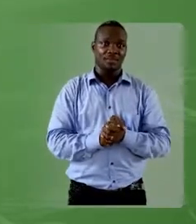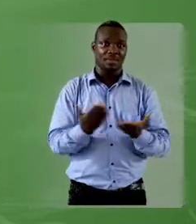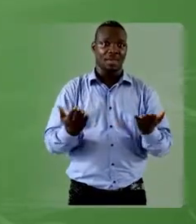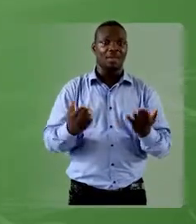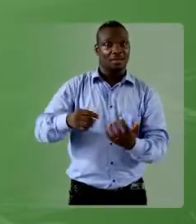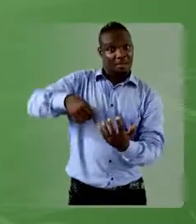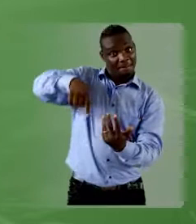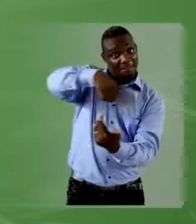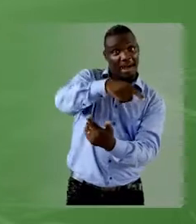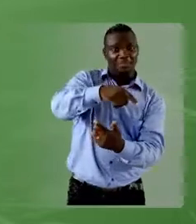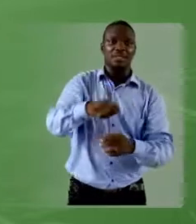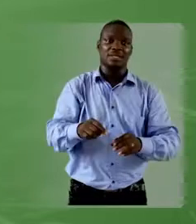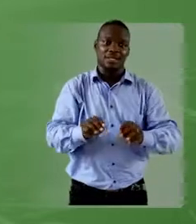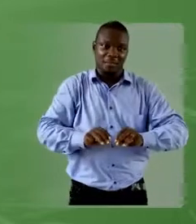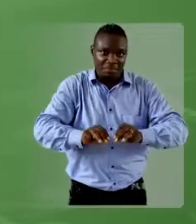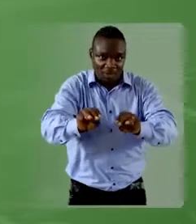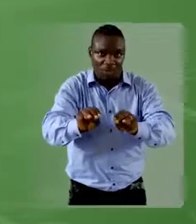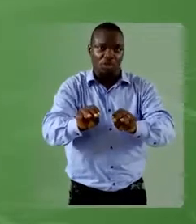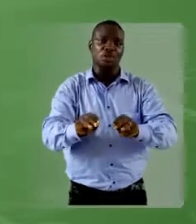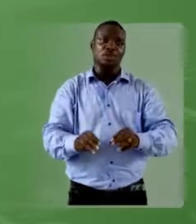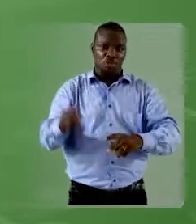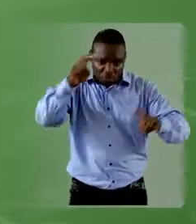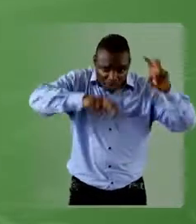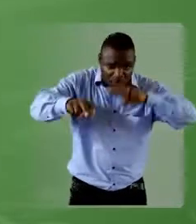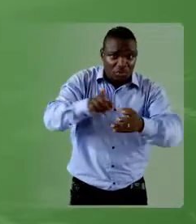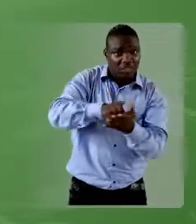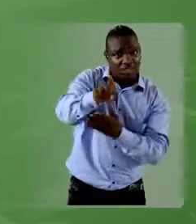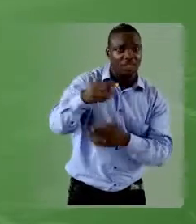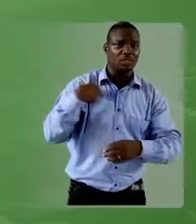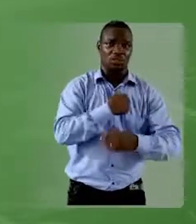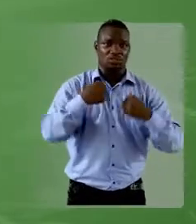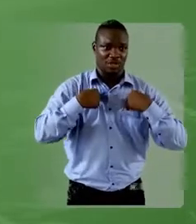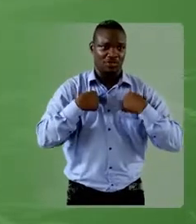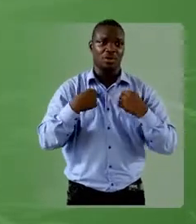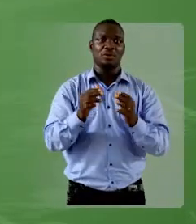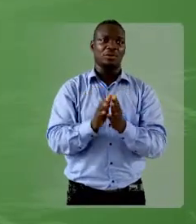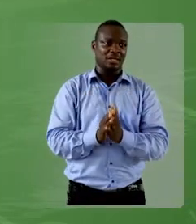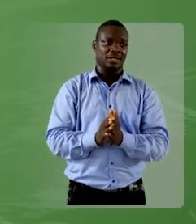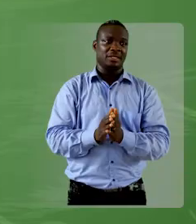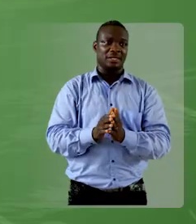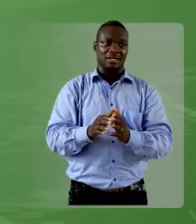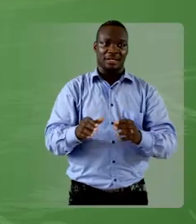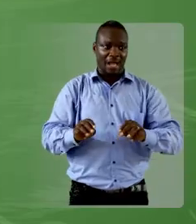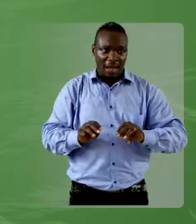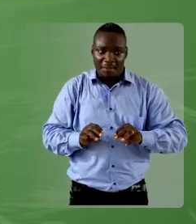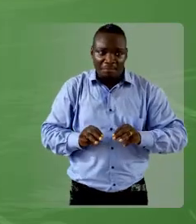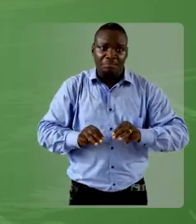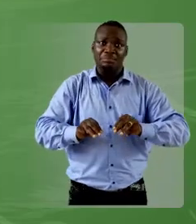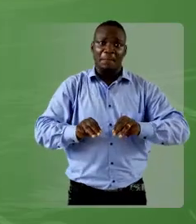Parmi les méthodes de prospection directe, nous pouvons citer la prospection